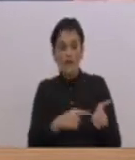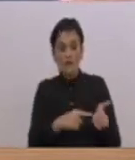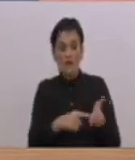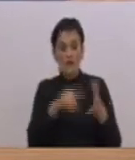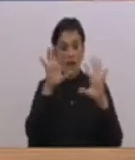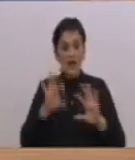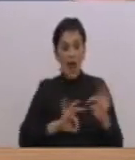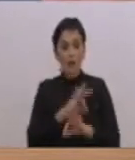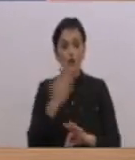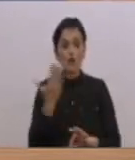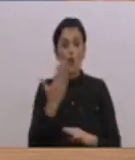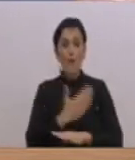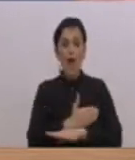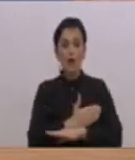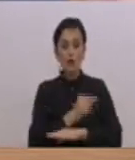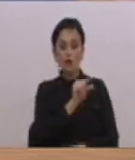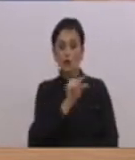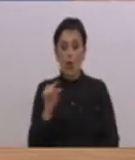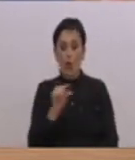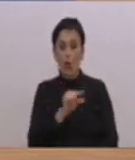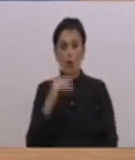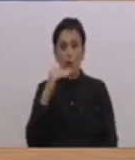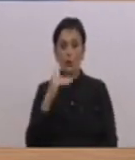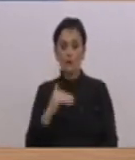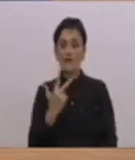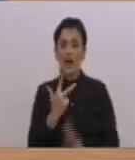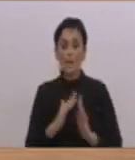კანონპროექტის რომელი ნორმები პასუხობს ამ სამ მოთხოვნას. მადლობა.